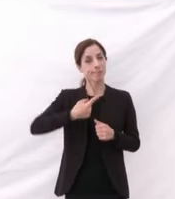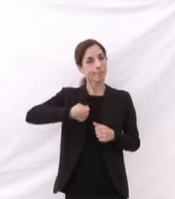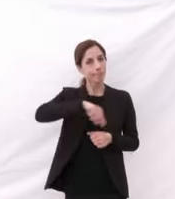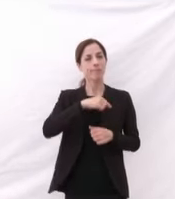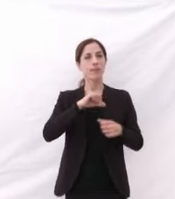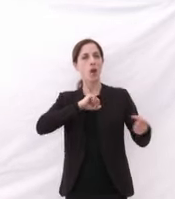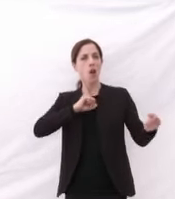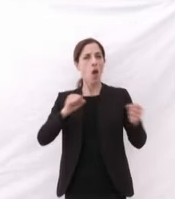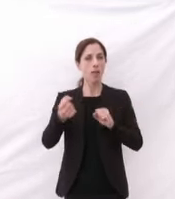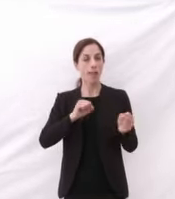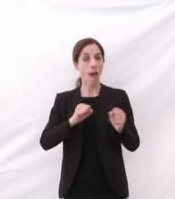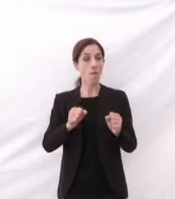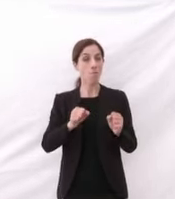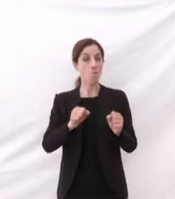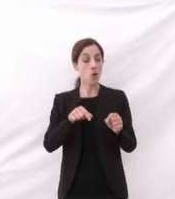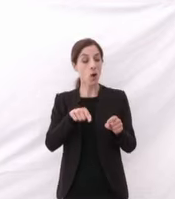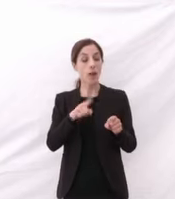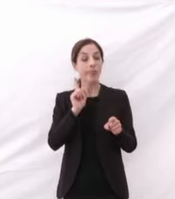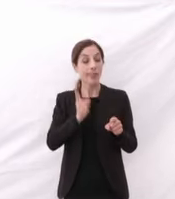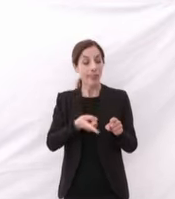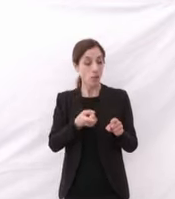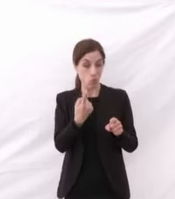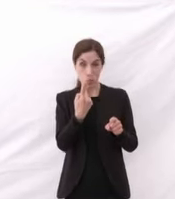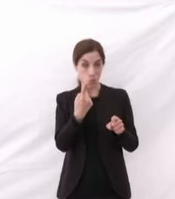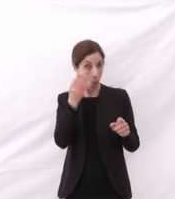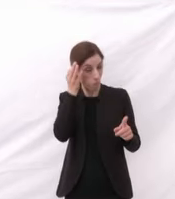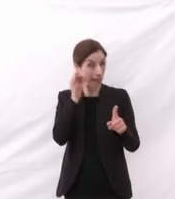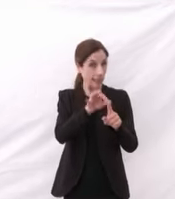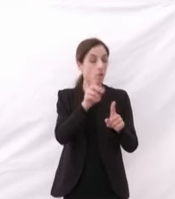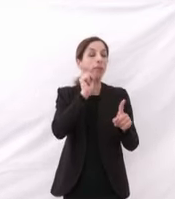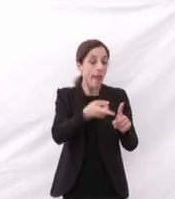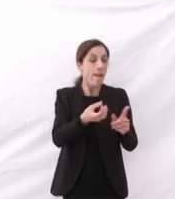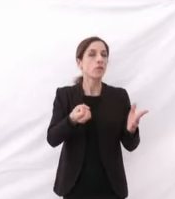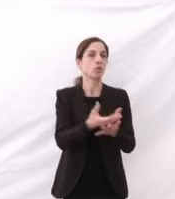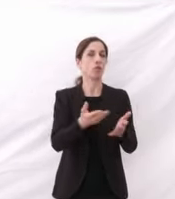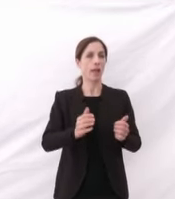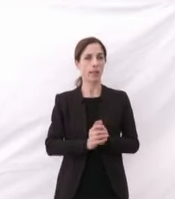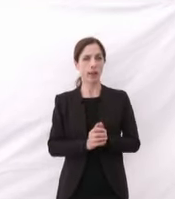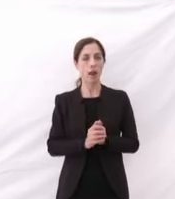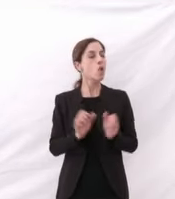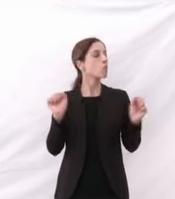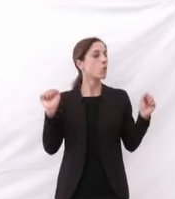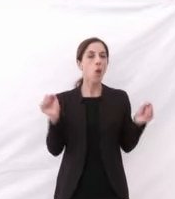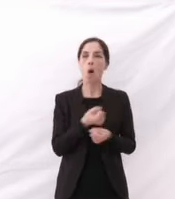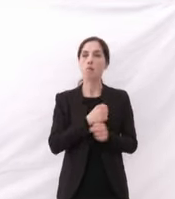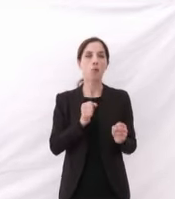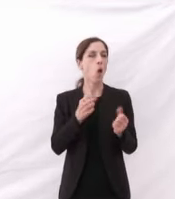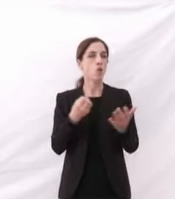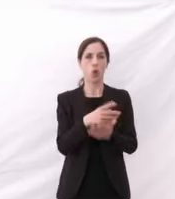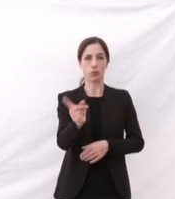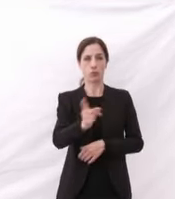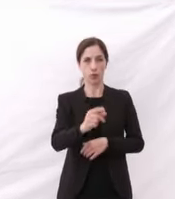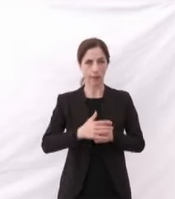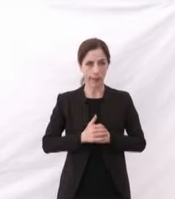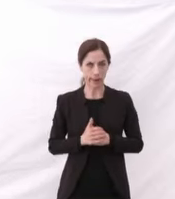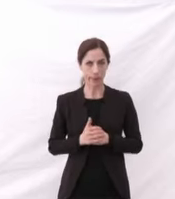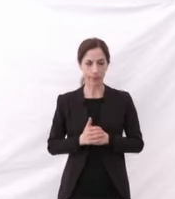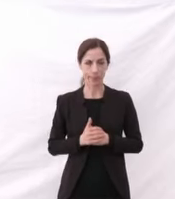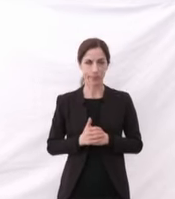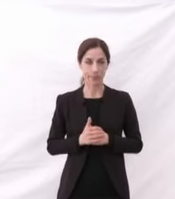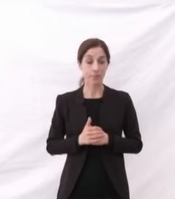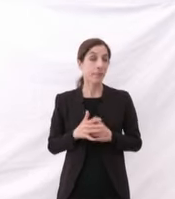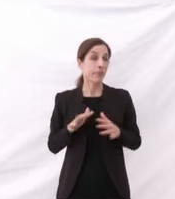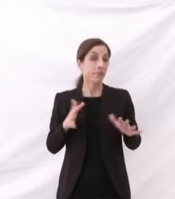lottiamo per una cosa che deve venire, che non può non venire. Forse la